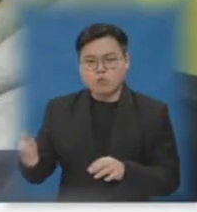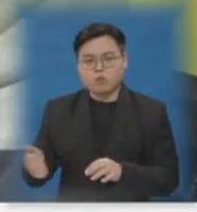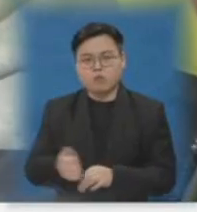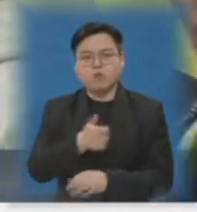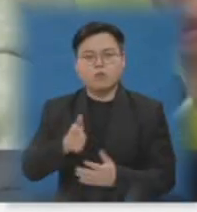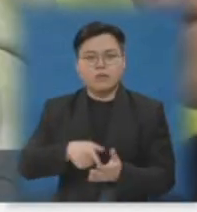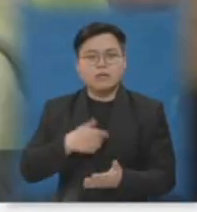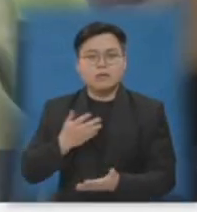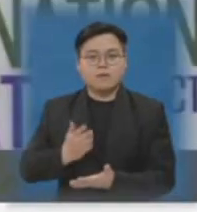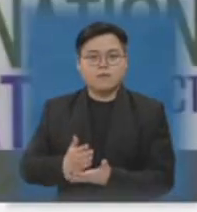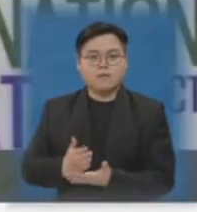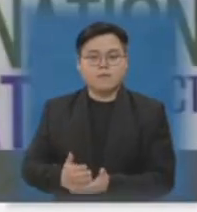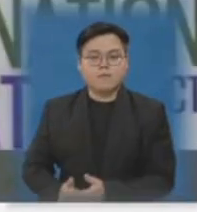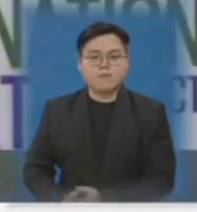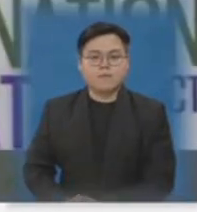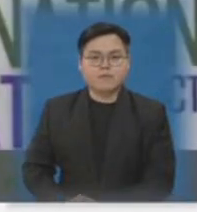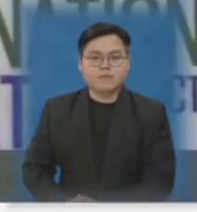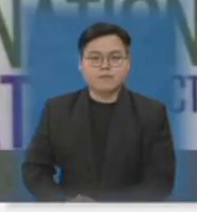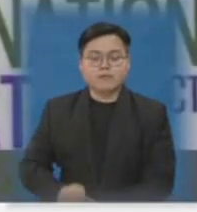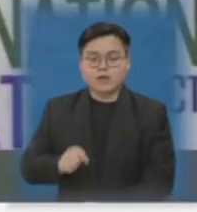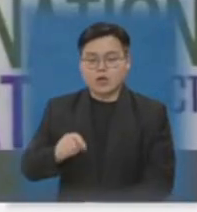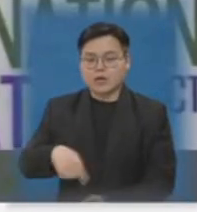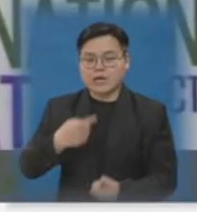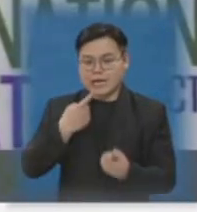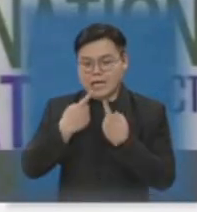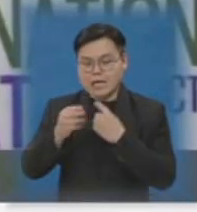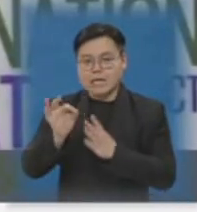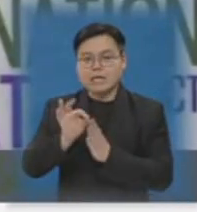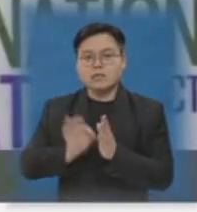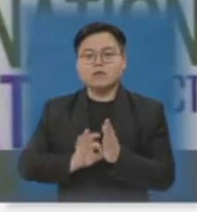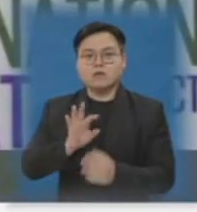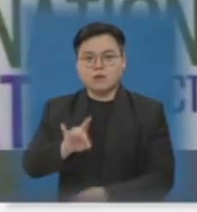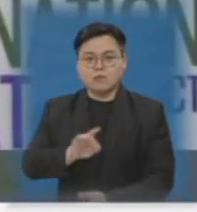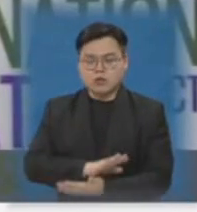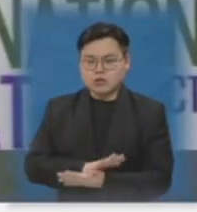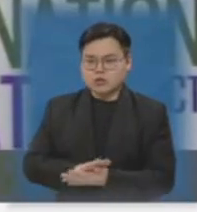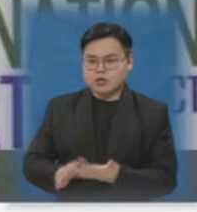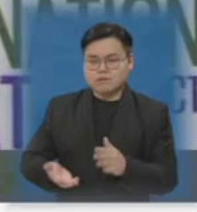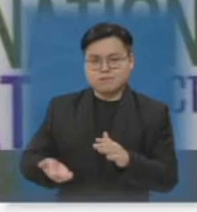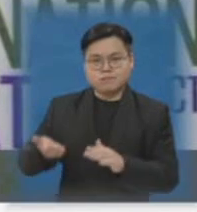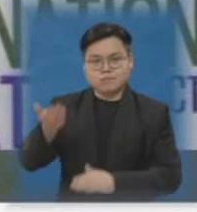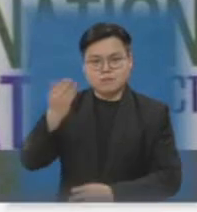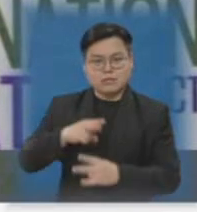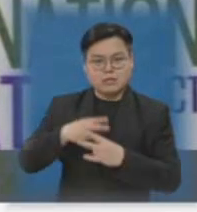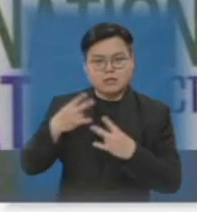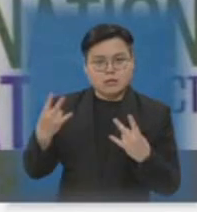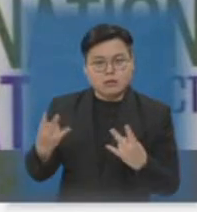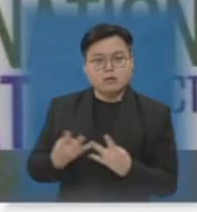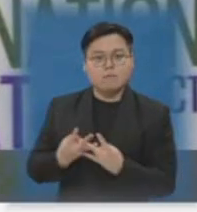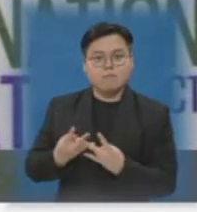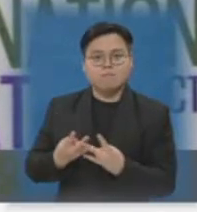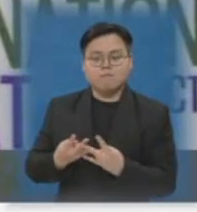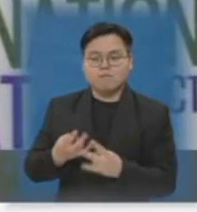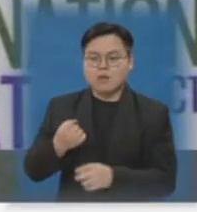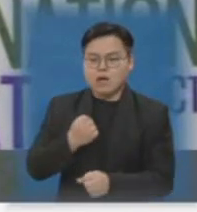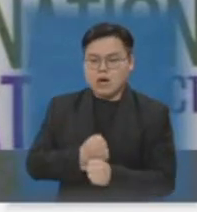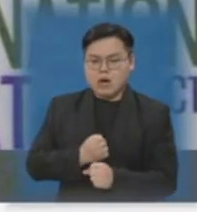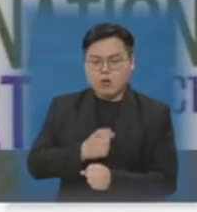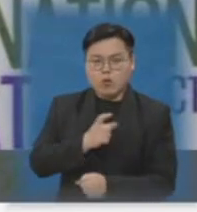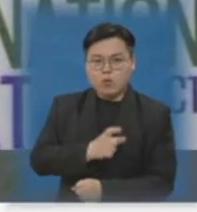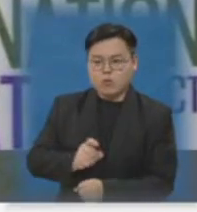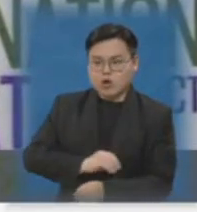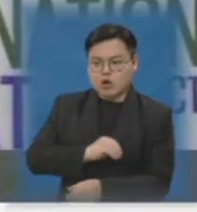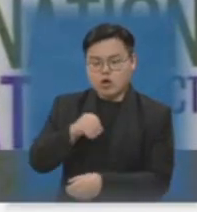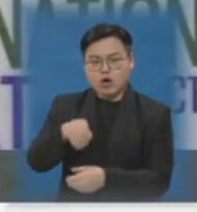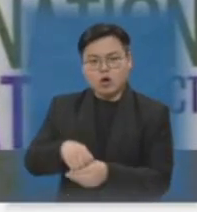байна. Өнөөдрийн хилцүүлэг бол энэ хувьсж байгаа өөрчлөгдөж байгаа нийгэмд нийгмийн ажилтнууд бид бас яаж